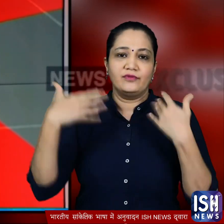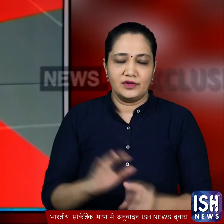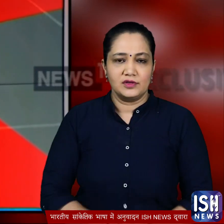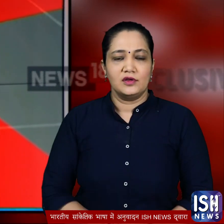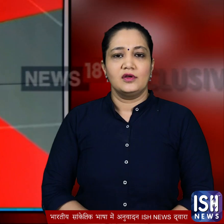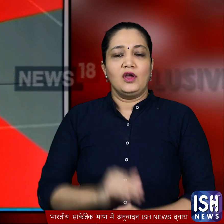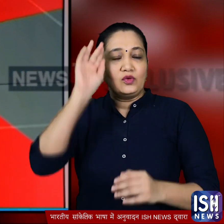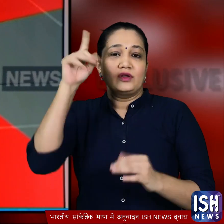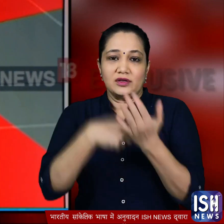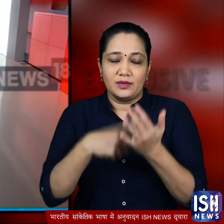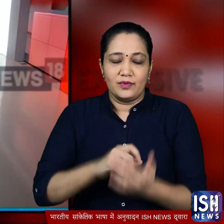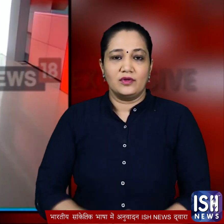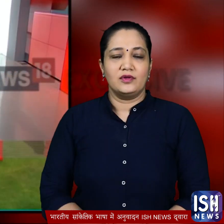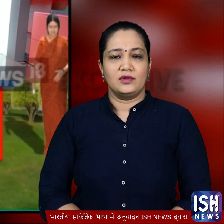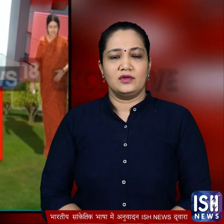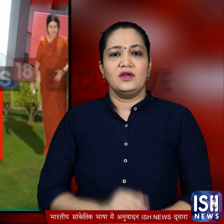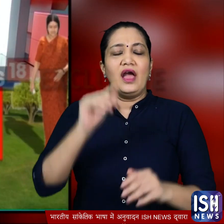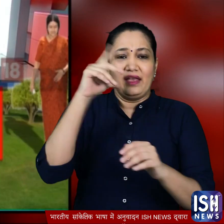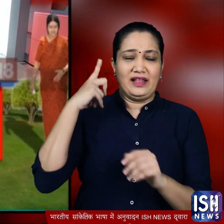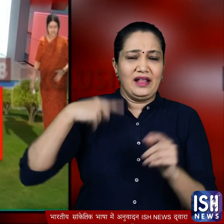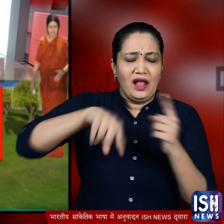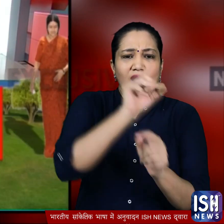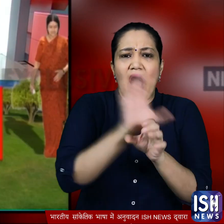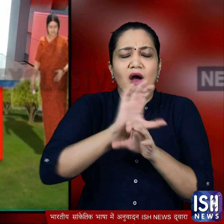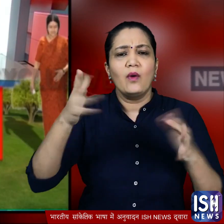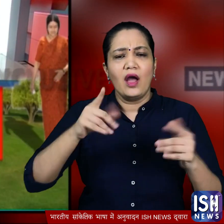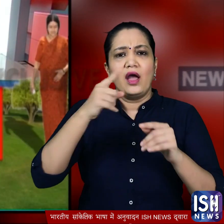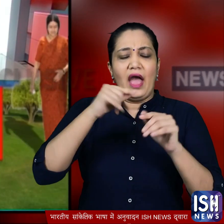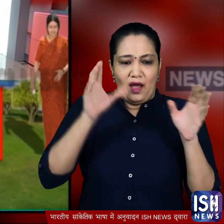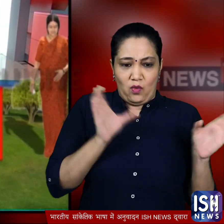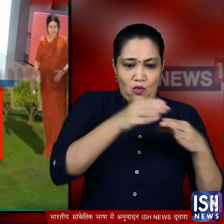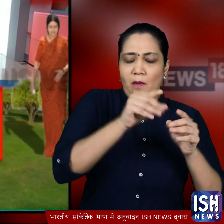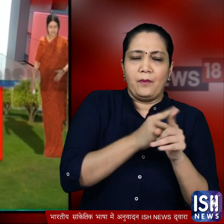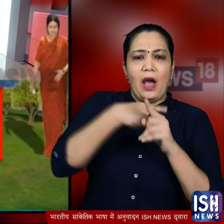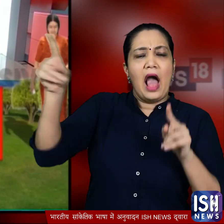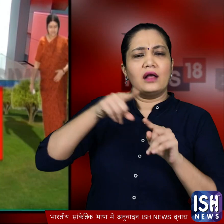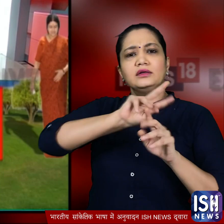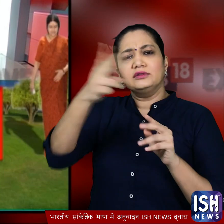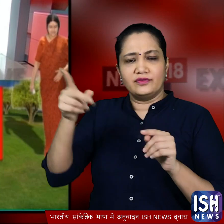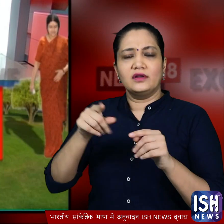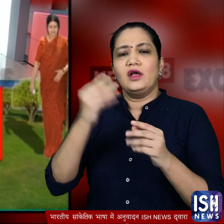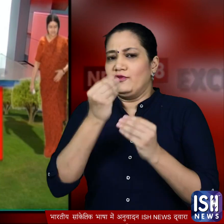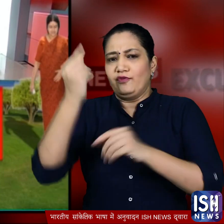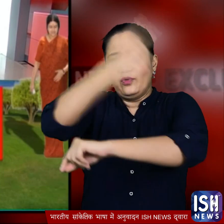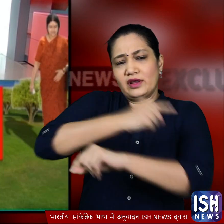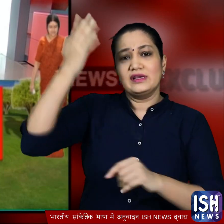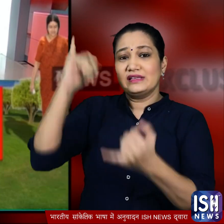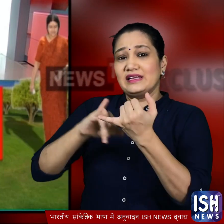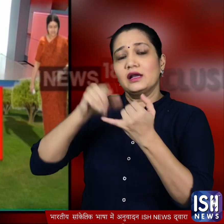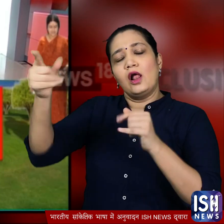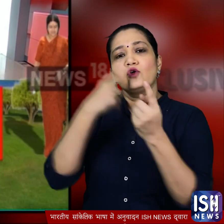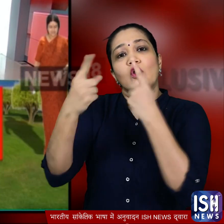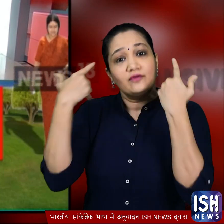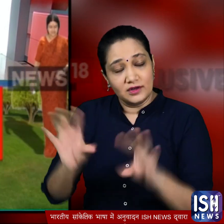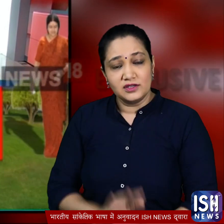की पूर्णिमा मुरली की रिपोर्ट है कि इन नेताओं पर पार्टी विरोधी काम करने का आरोप है। यही नहीं, खबर है कि इन नेताओं ने कुछ दिन पहले शशिकला से